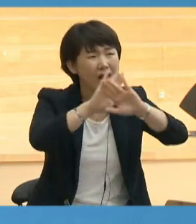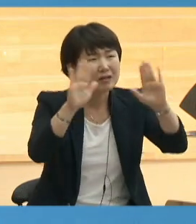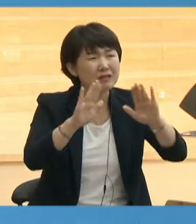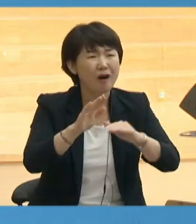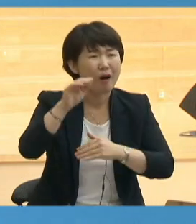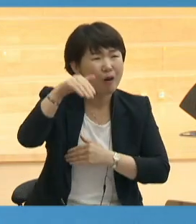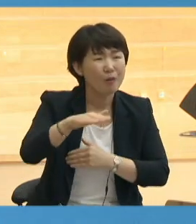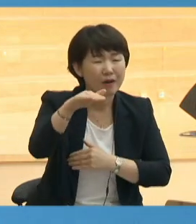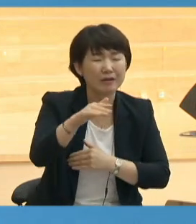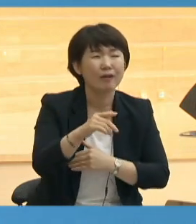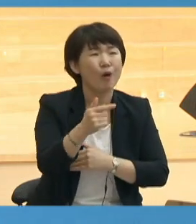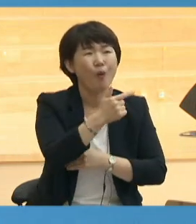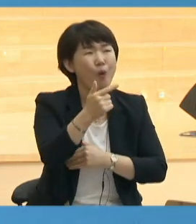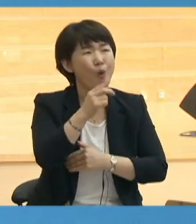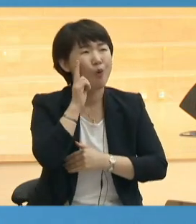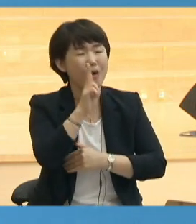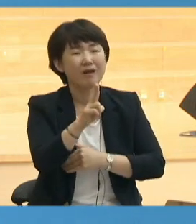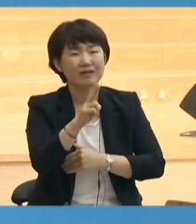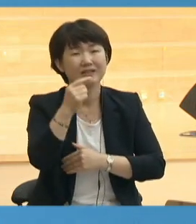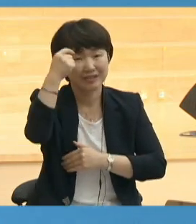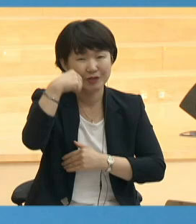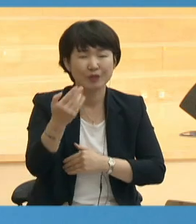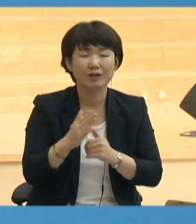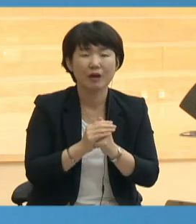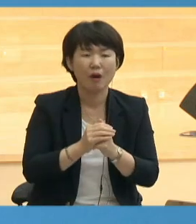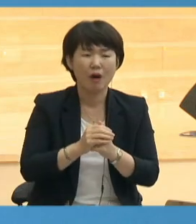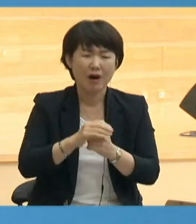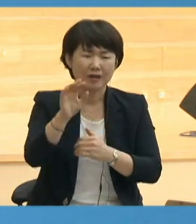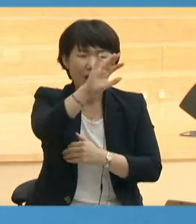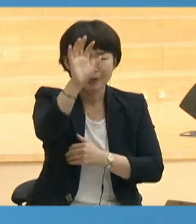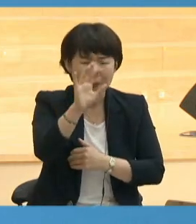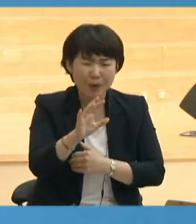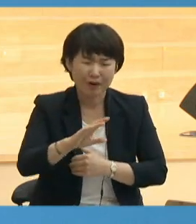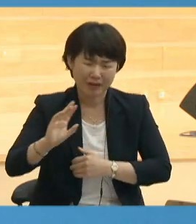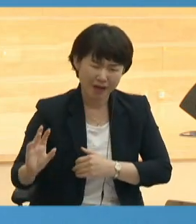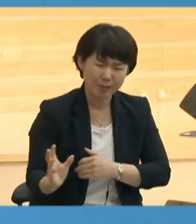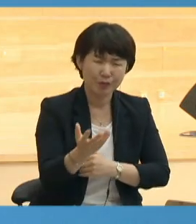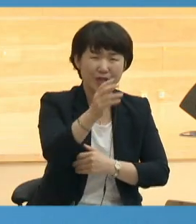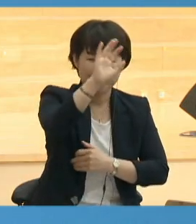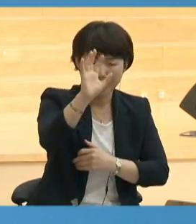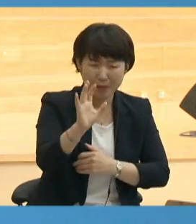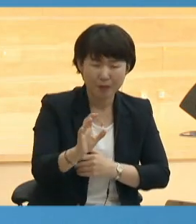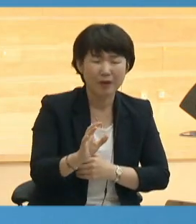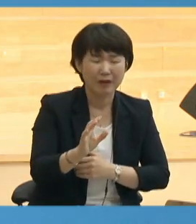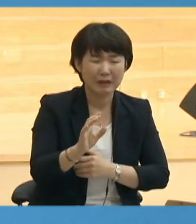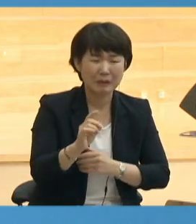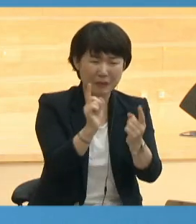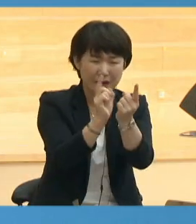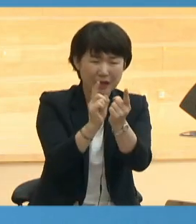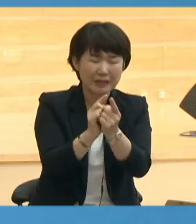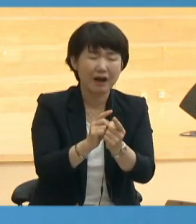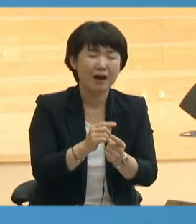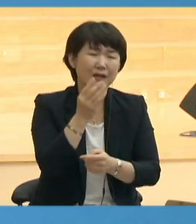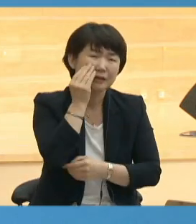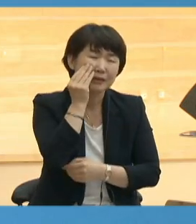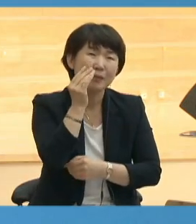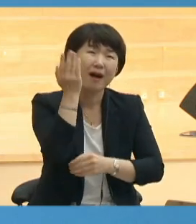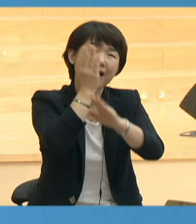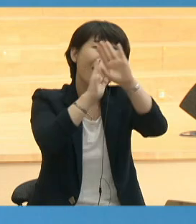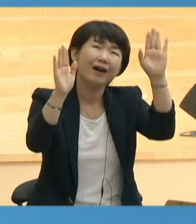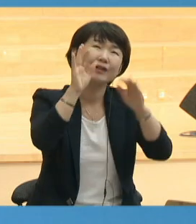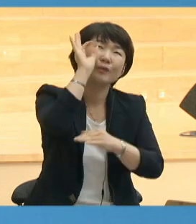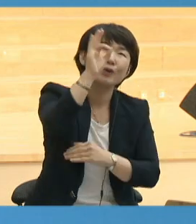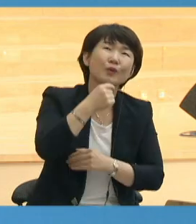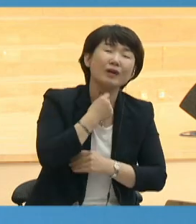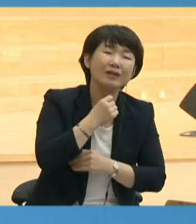변화 까지도 우리가 막 느끼면서 연거푸 막 태풍이 오니까 아체 발 좀 하늘 봤음 좋겠다 해가 좀